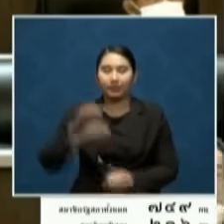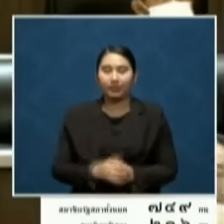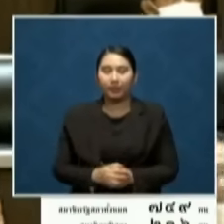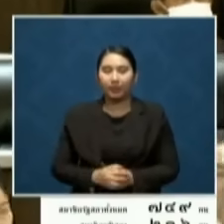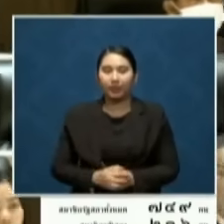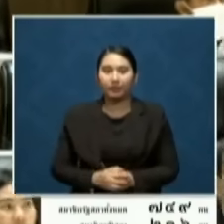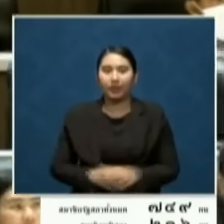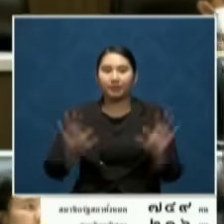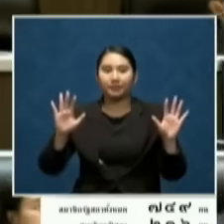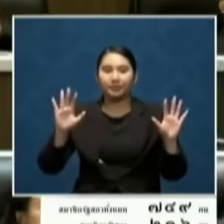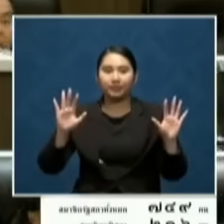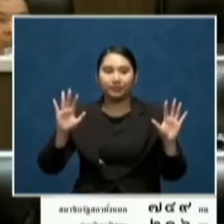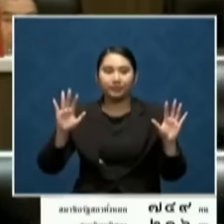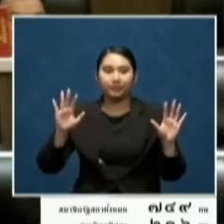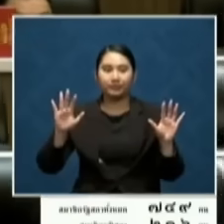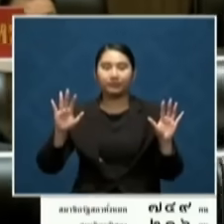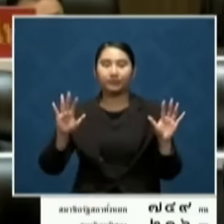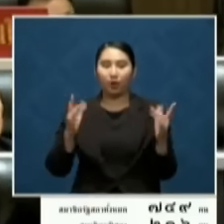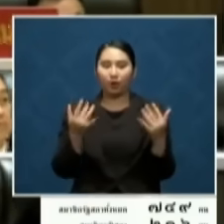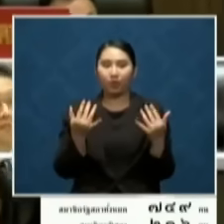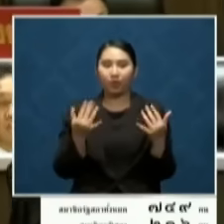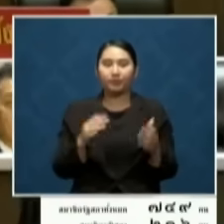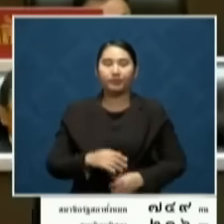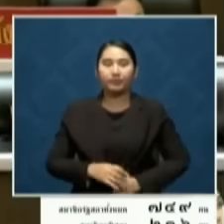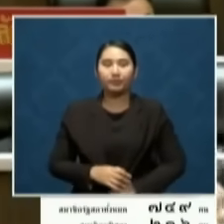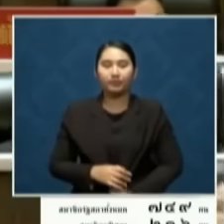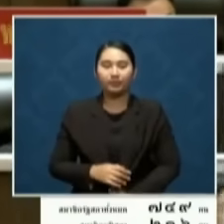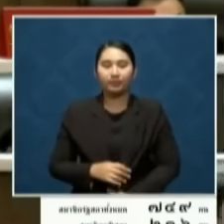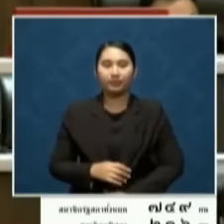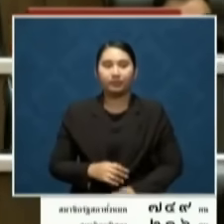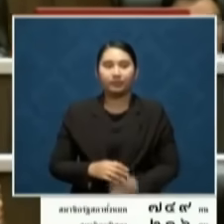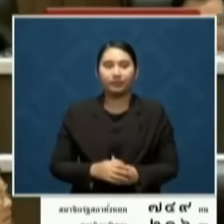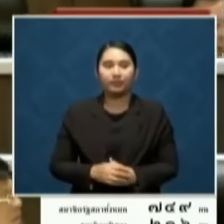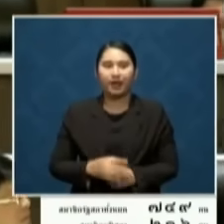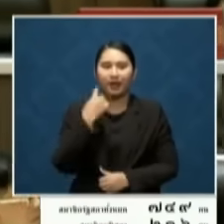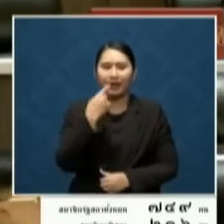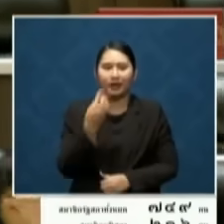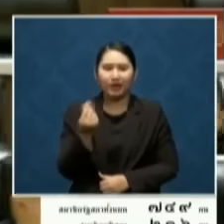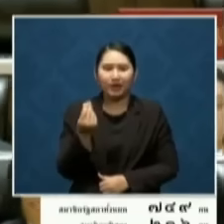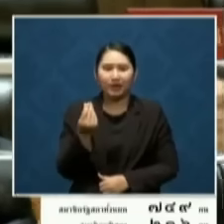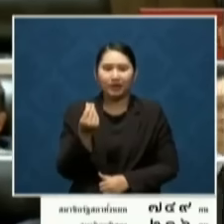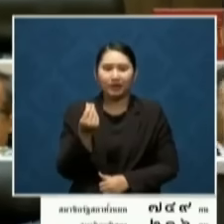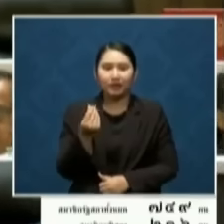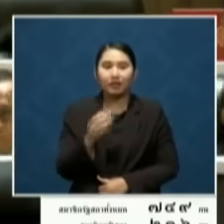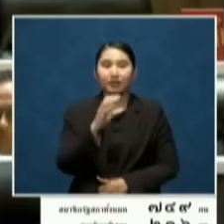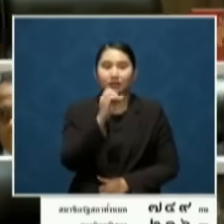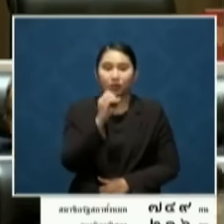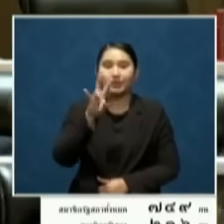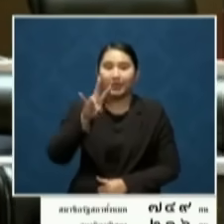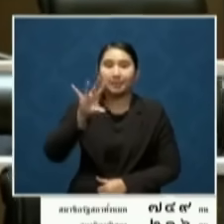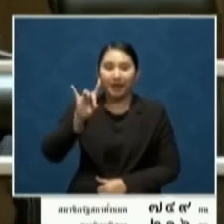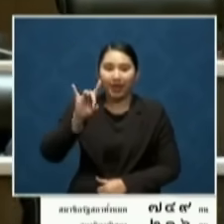ได้มีช่างกล้องอยู่หลังกล้องเหมือนเคยนะคะแต่ว่าเป็นแขนกลที่คอยบังคับทิศทางของกล้องโดยผู้ควบคุม